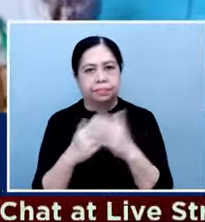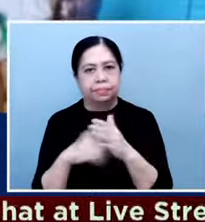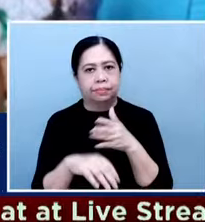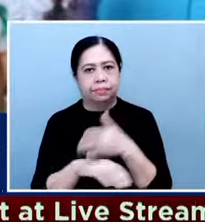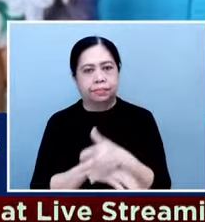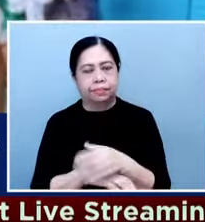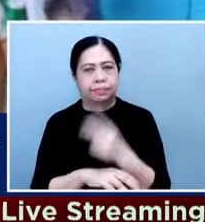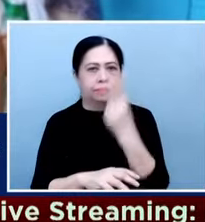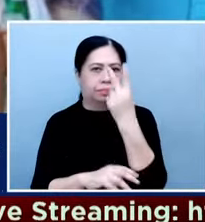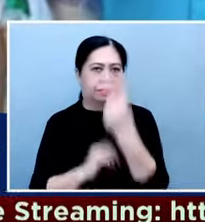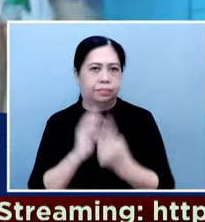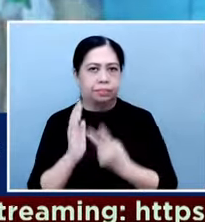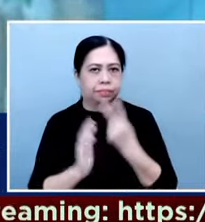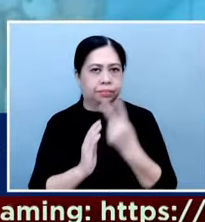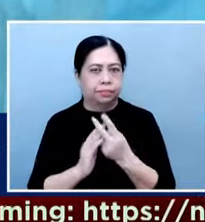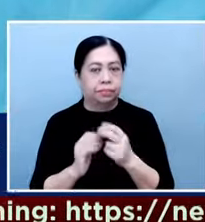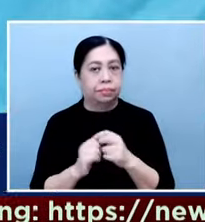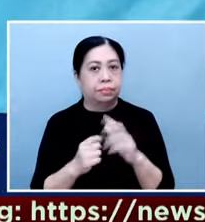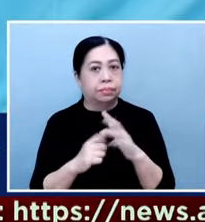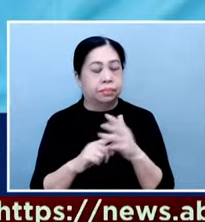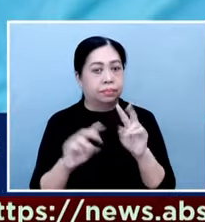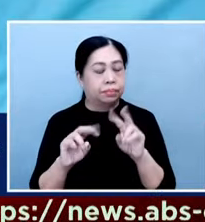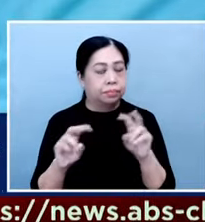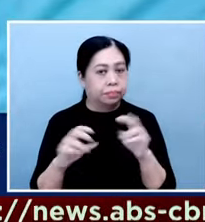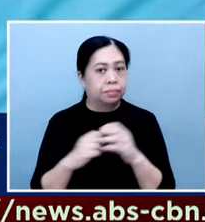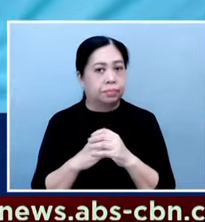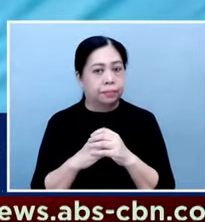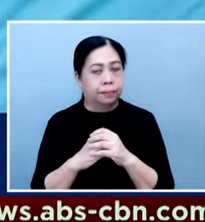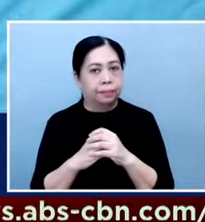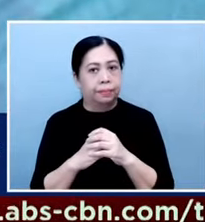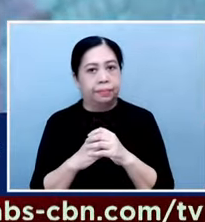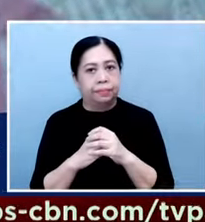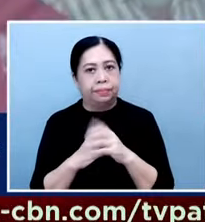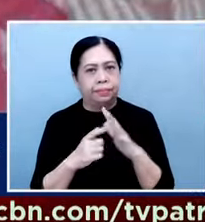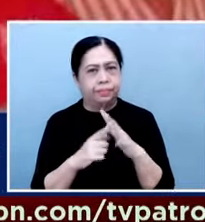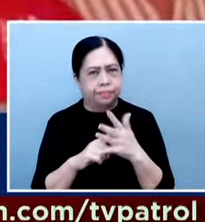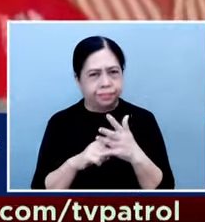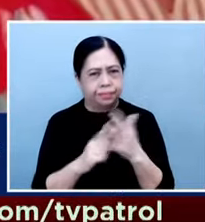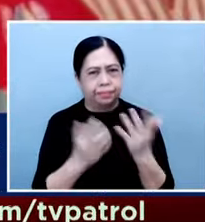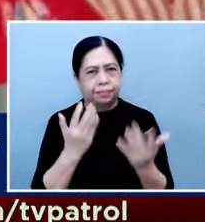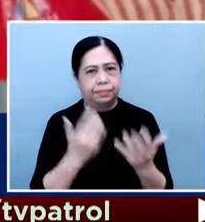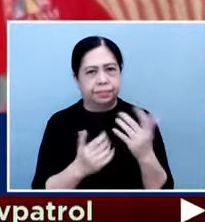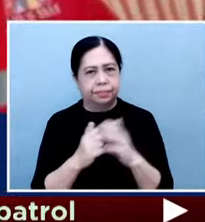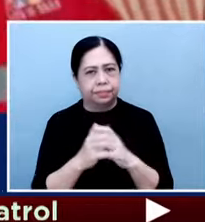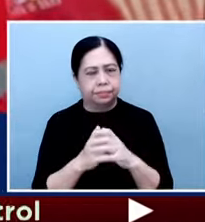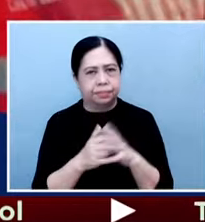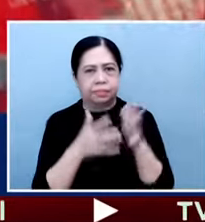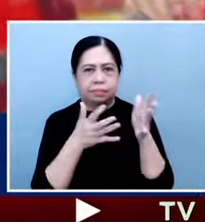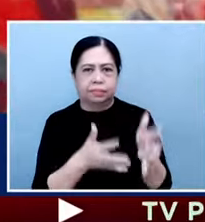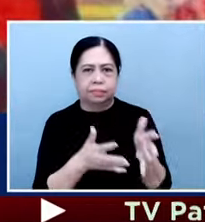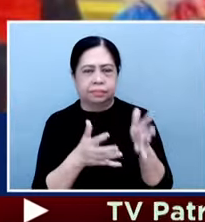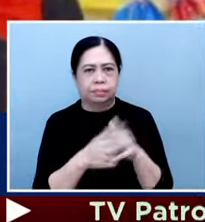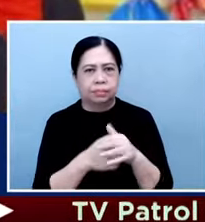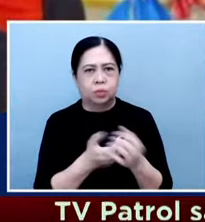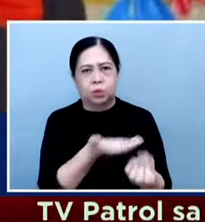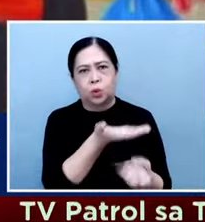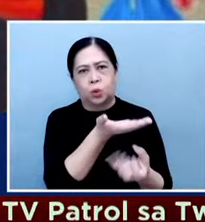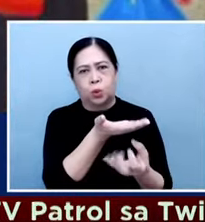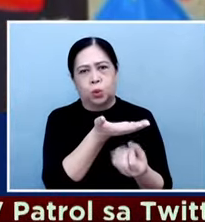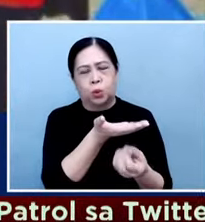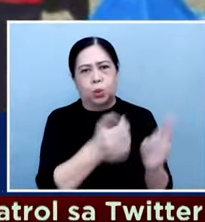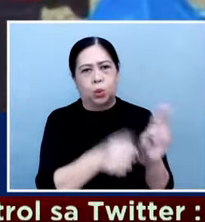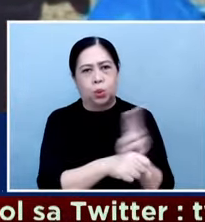ang 2 oras. Sa inisyal na imbestigasyon, nagsimula ang sunog sa napabayaang niluluto gamit